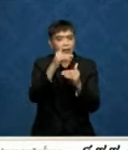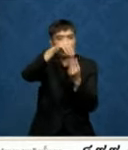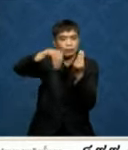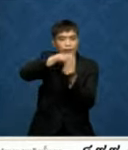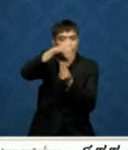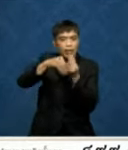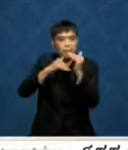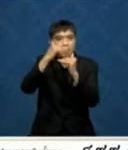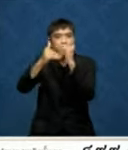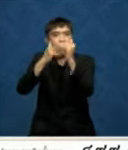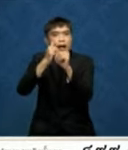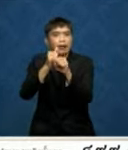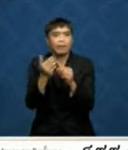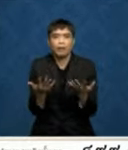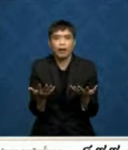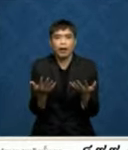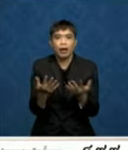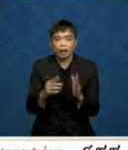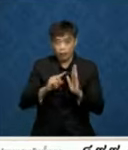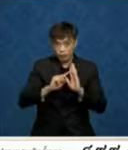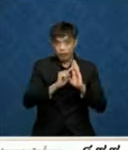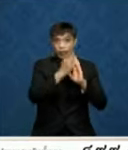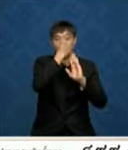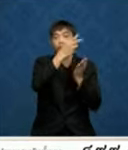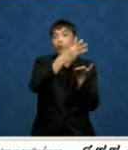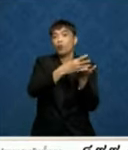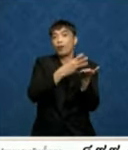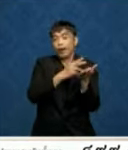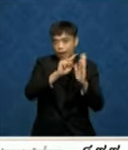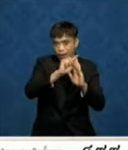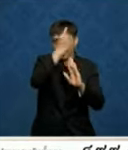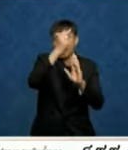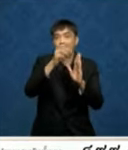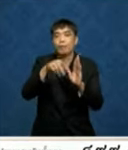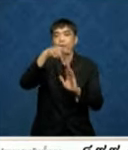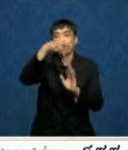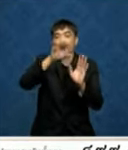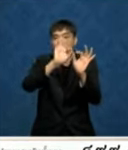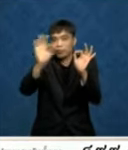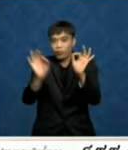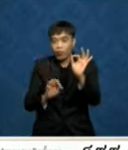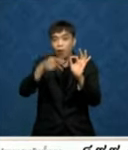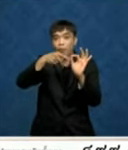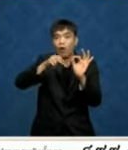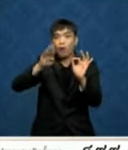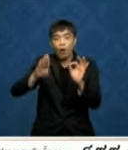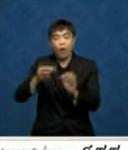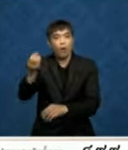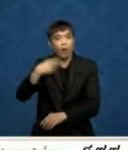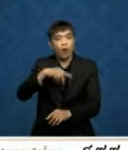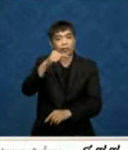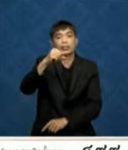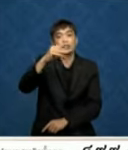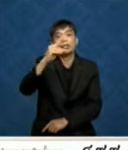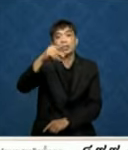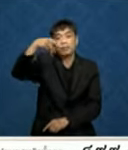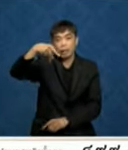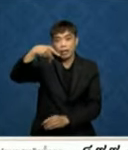าแห่งนี้มีการพิจารณาวาระแรกของร่างพระราชบัญญัติท่านบอก Digital Wallet จะช่วยกระตุ้น GDP ได้ที่ 1.2 ถึ